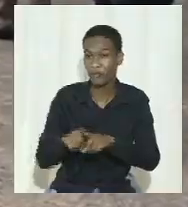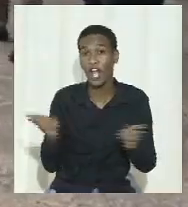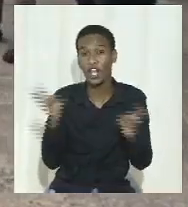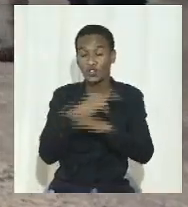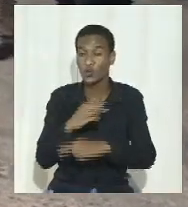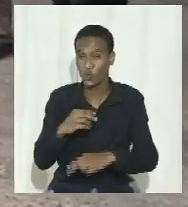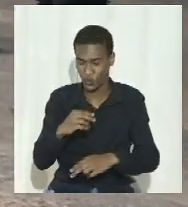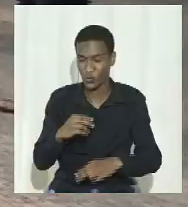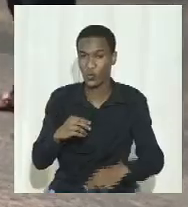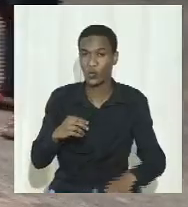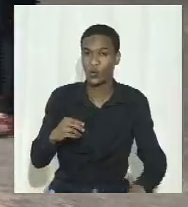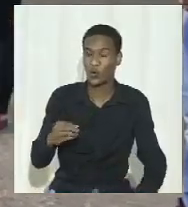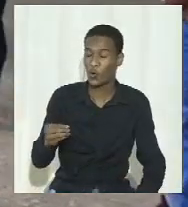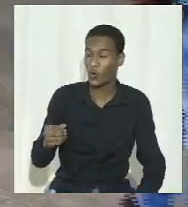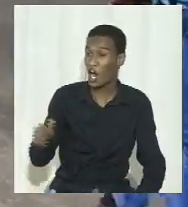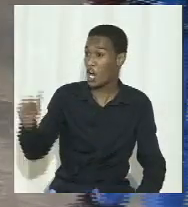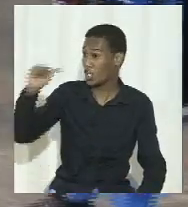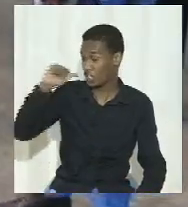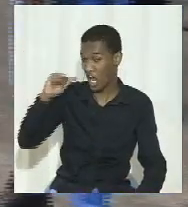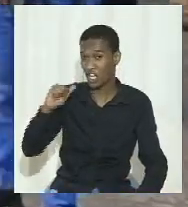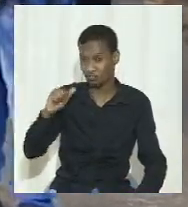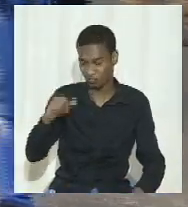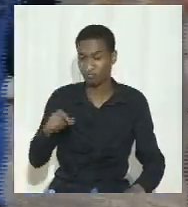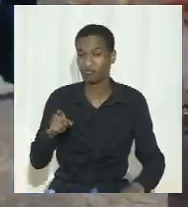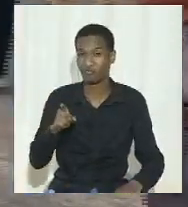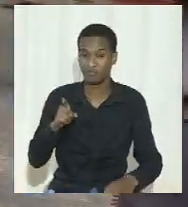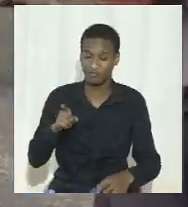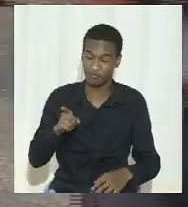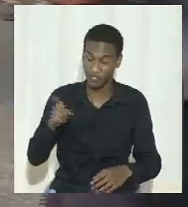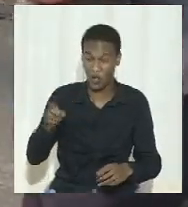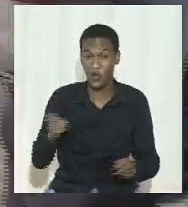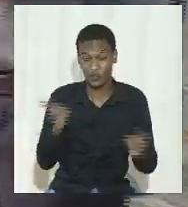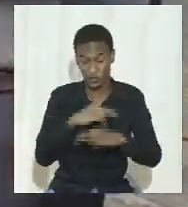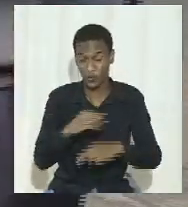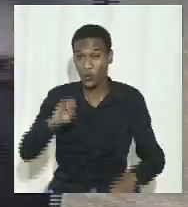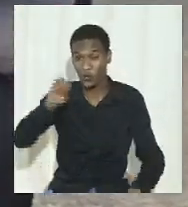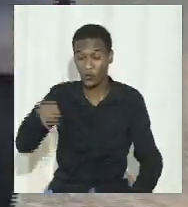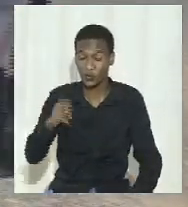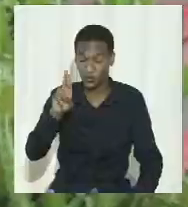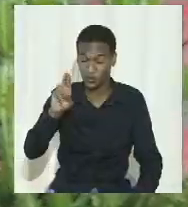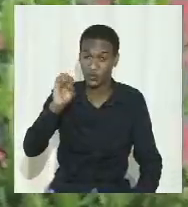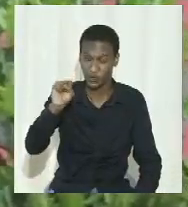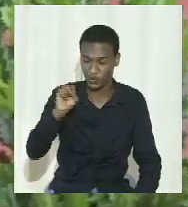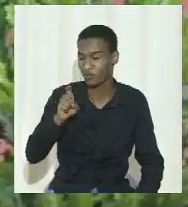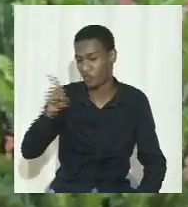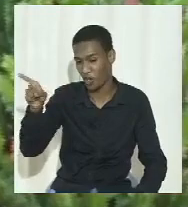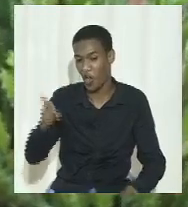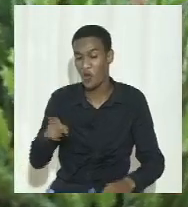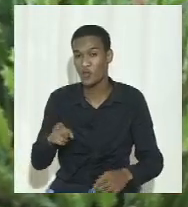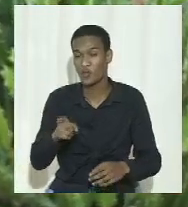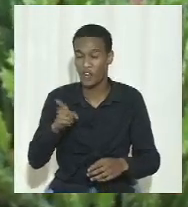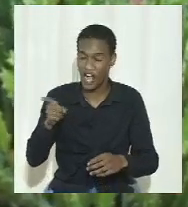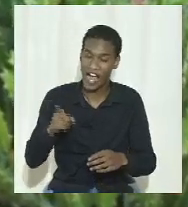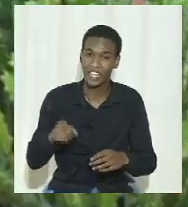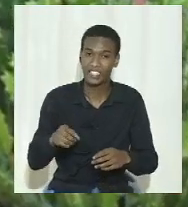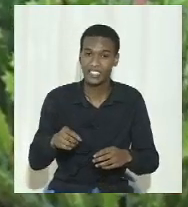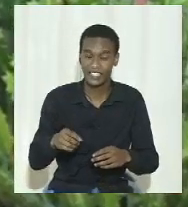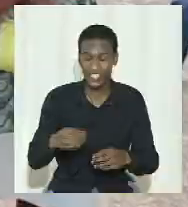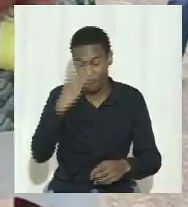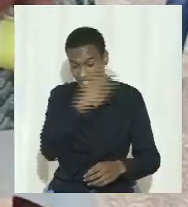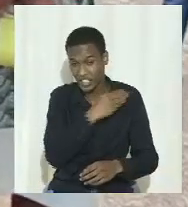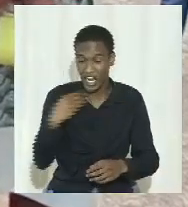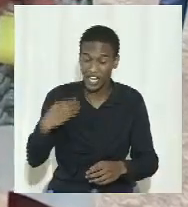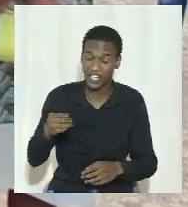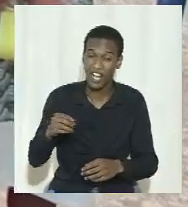mpiasan'ny fahasalamana eto amin'ny hôpitaly Benimaitirano ny mambra ny CRCO Melaky izay notarian'ny governora ny faritra Melaky